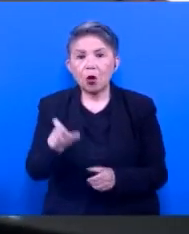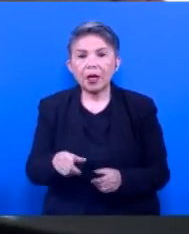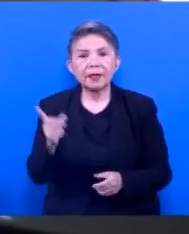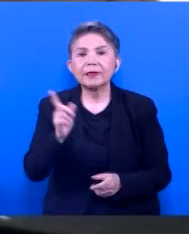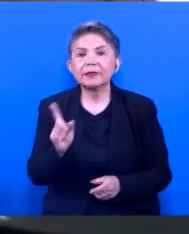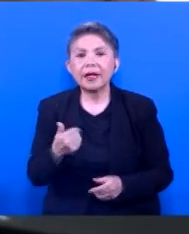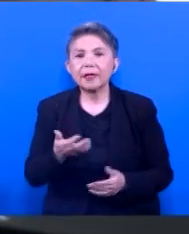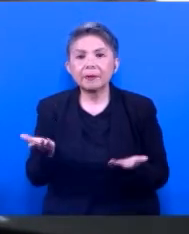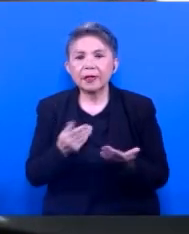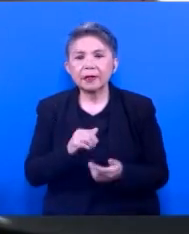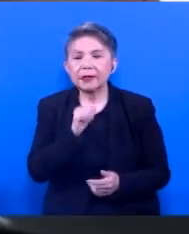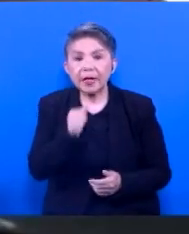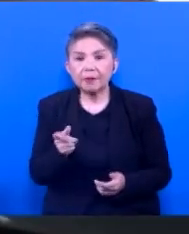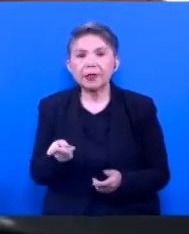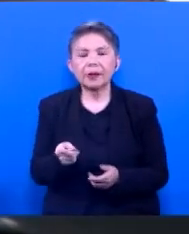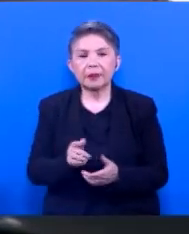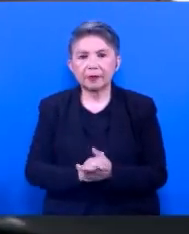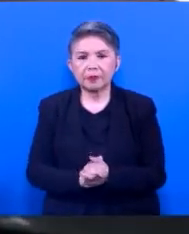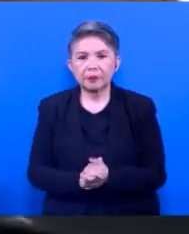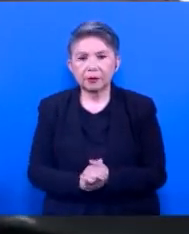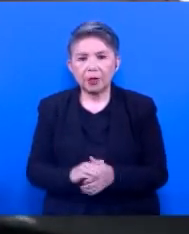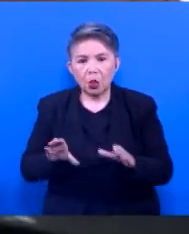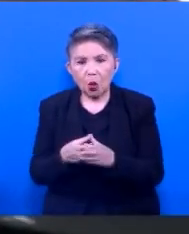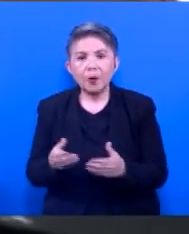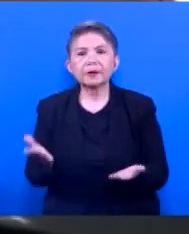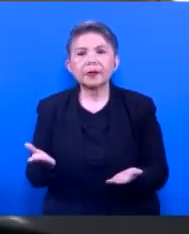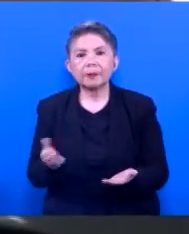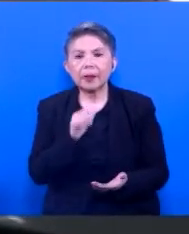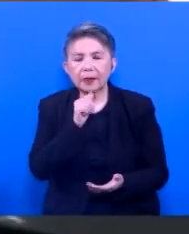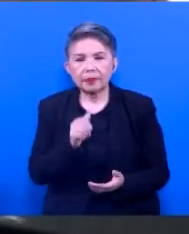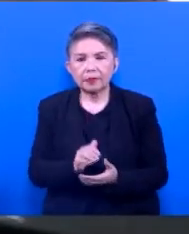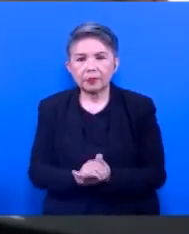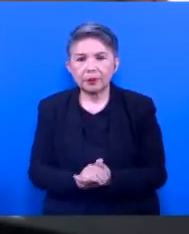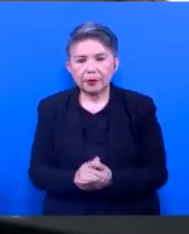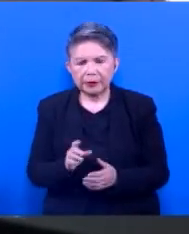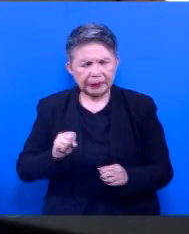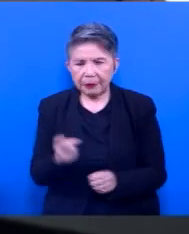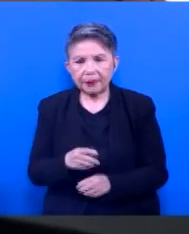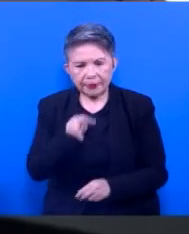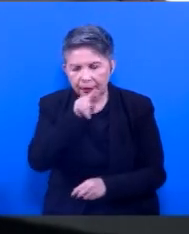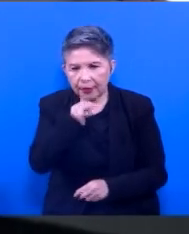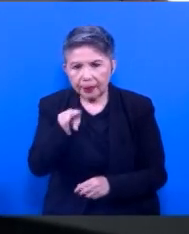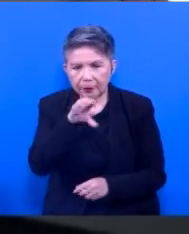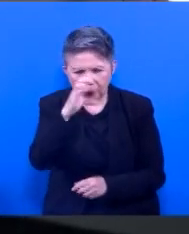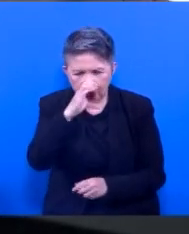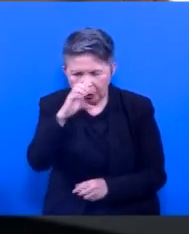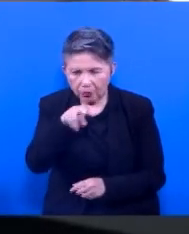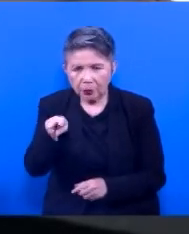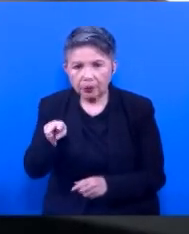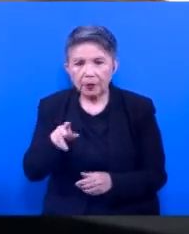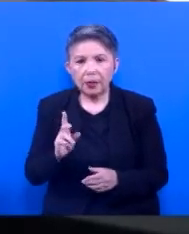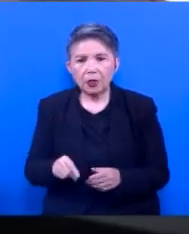atau identitasnya siapa orang itu, dari kelompok mana orang itu. Saya minta segera untuk dicari dan segera